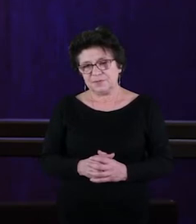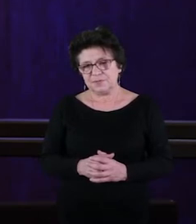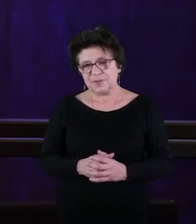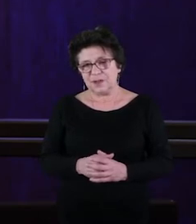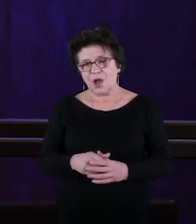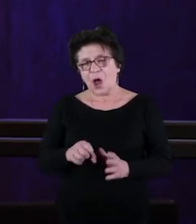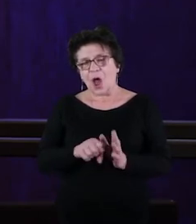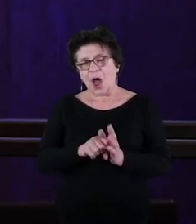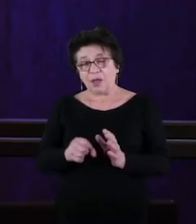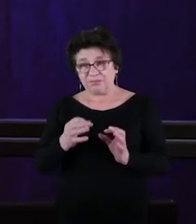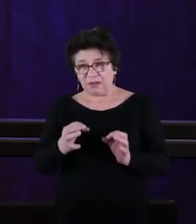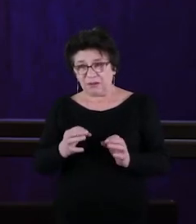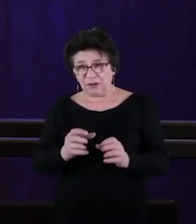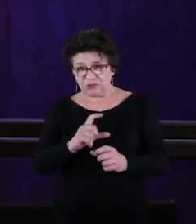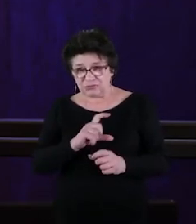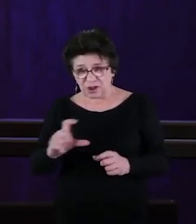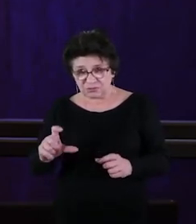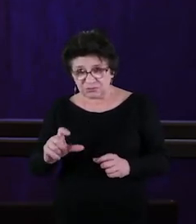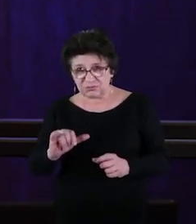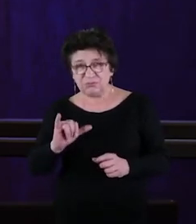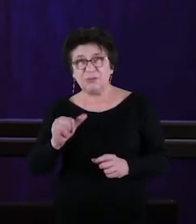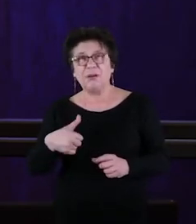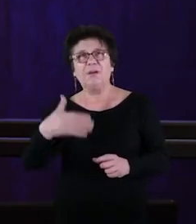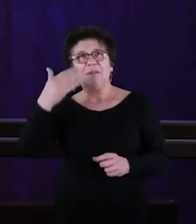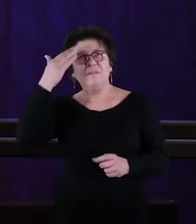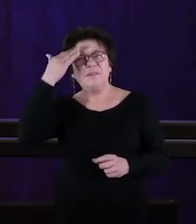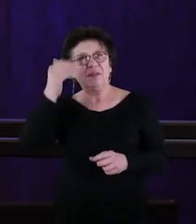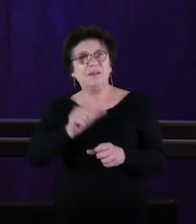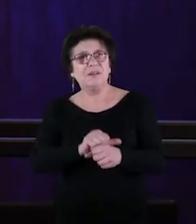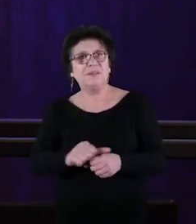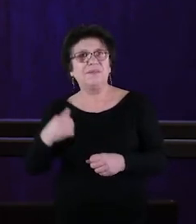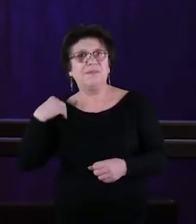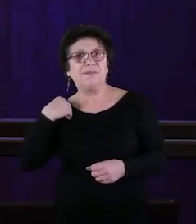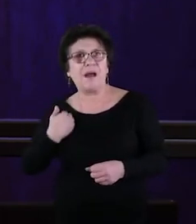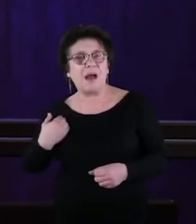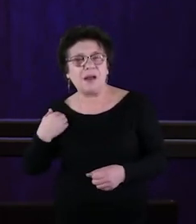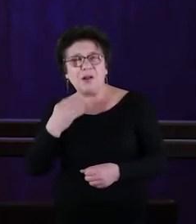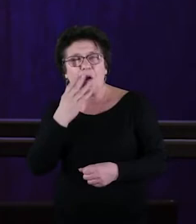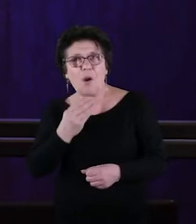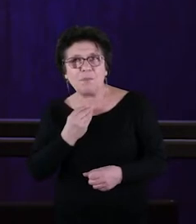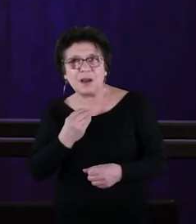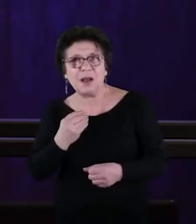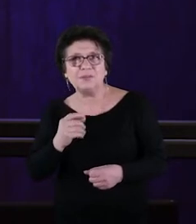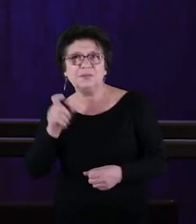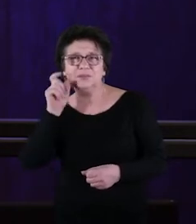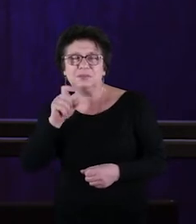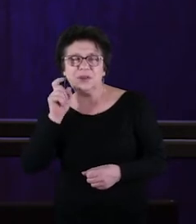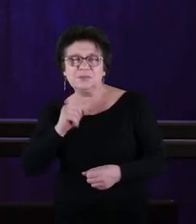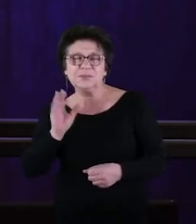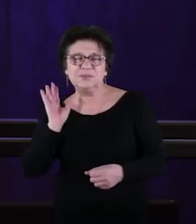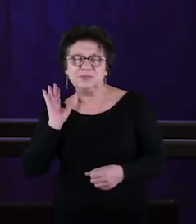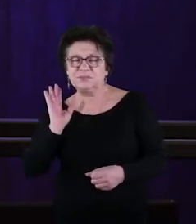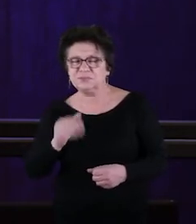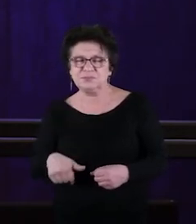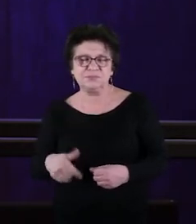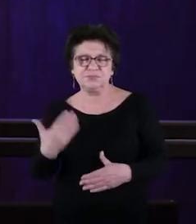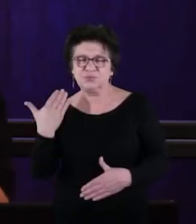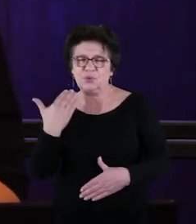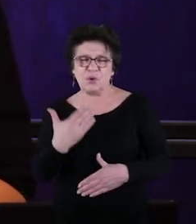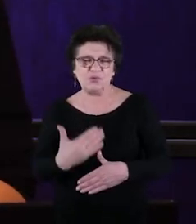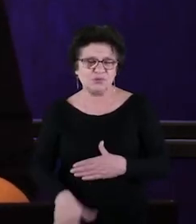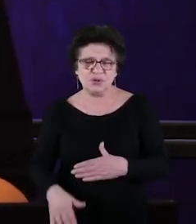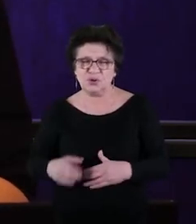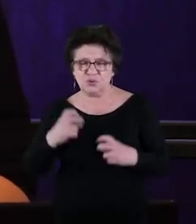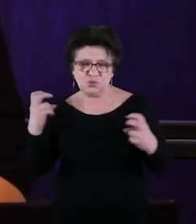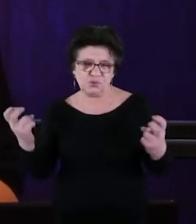poszła ale od tego czasu przestano poszukiwać tego obrazu intensywnie i tym samym być może dlatego możemy się nim